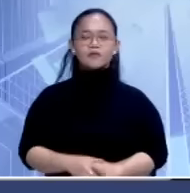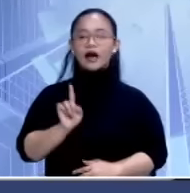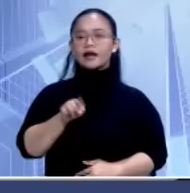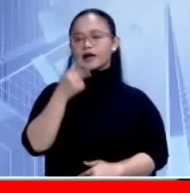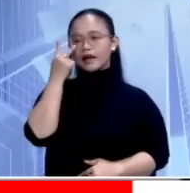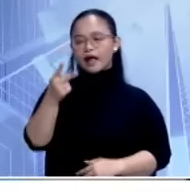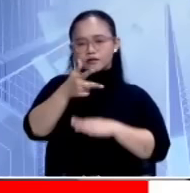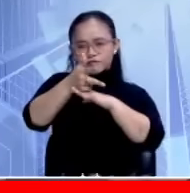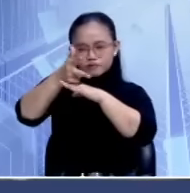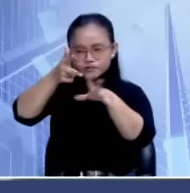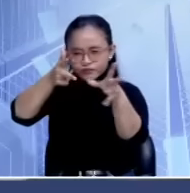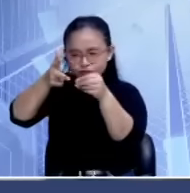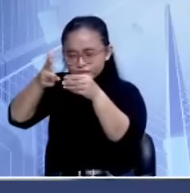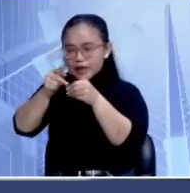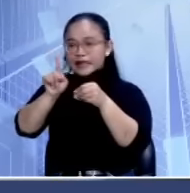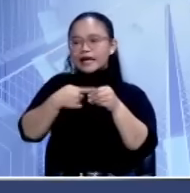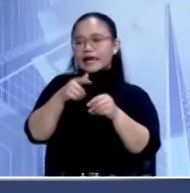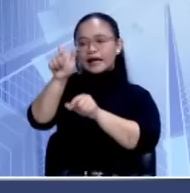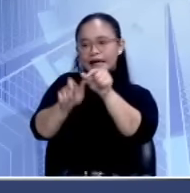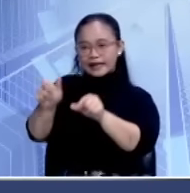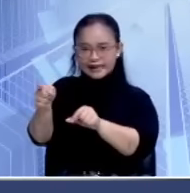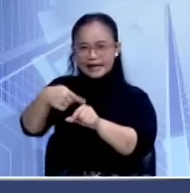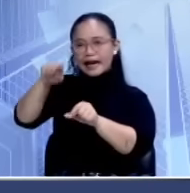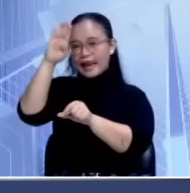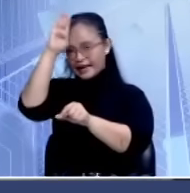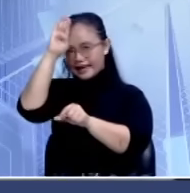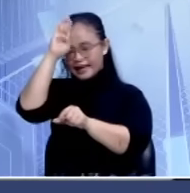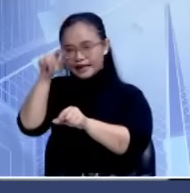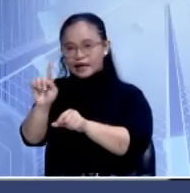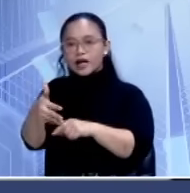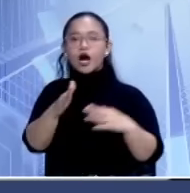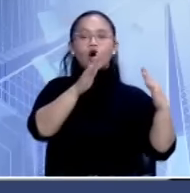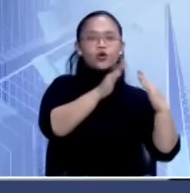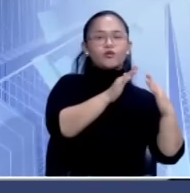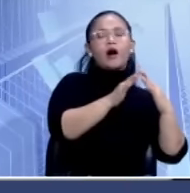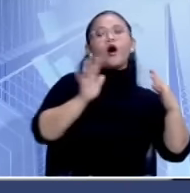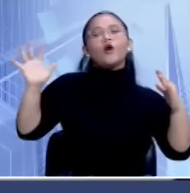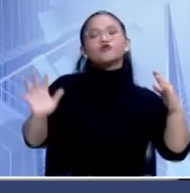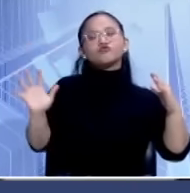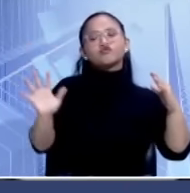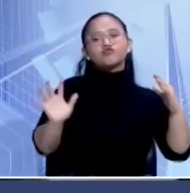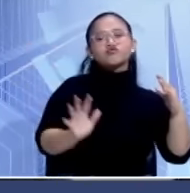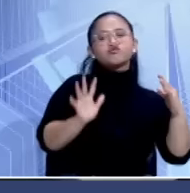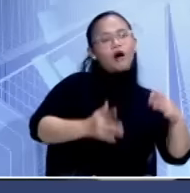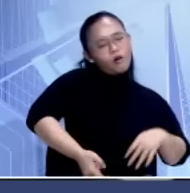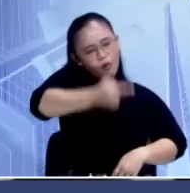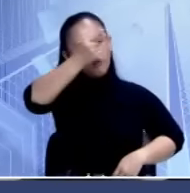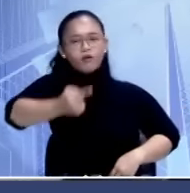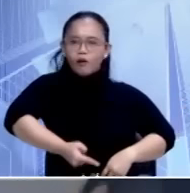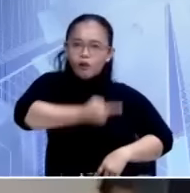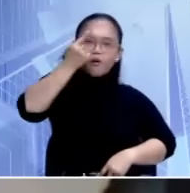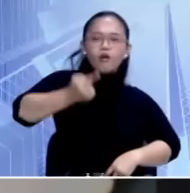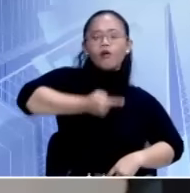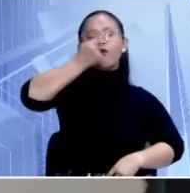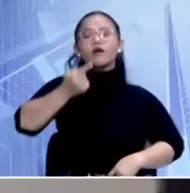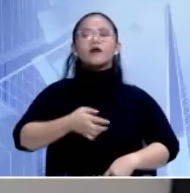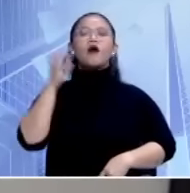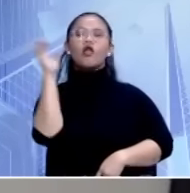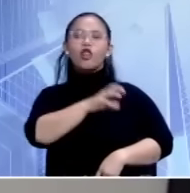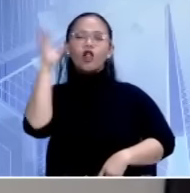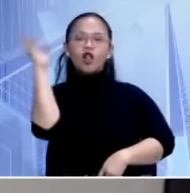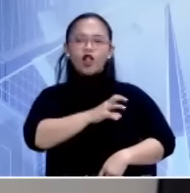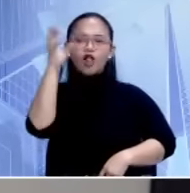Kamera CCTV merekam aksi sejumlah pria mendatangi sebuah rumah sambil mengamuk dan menantang berkelahi di permukiman warga